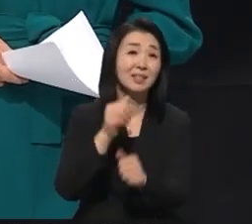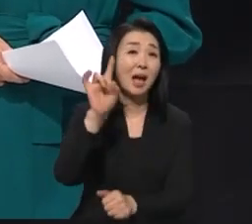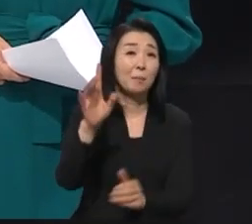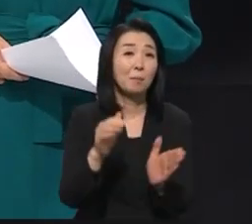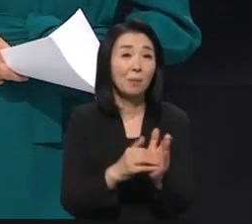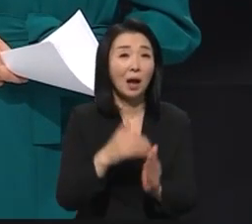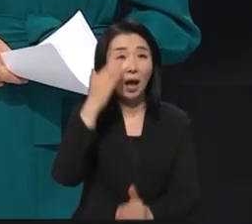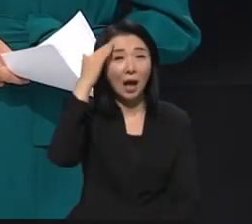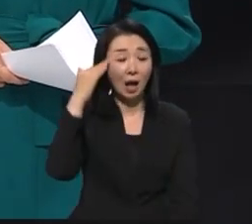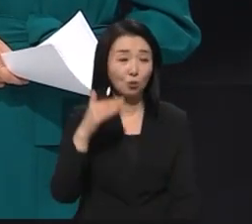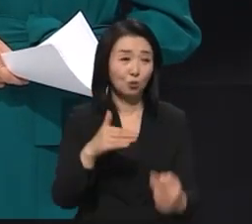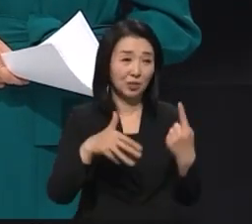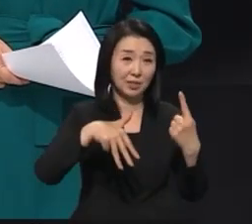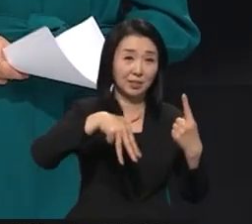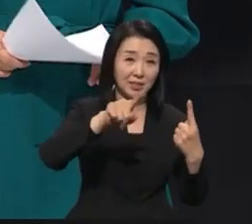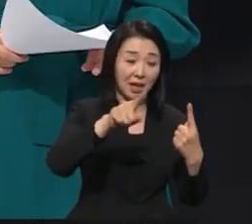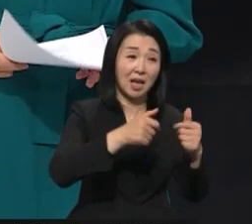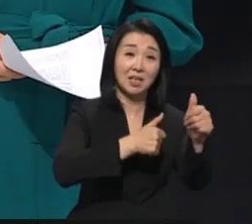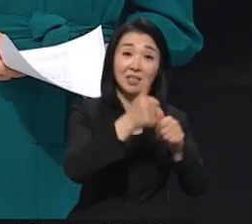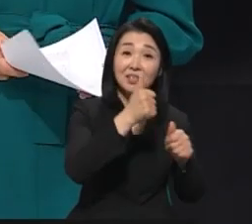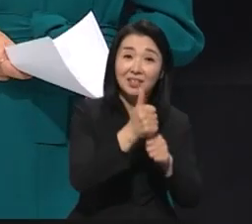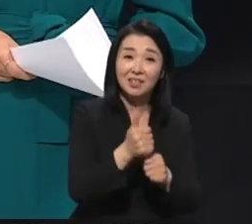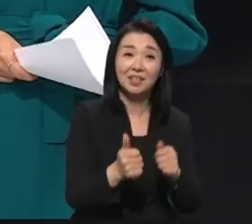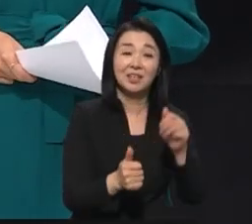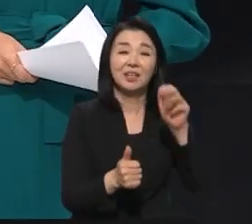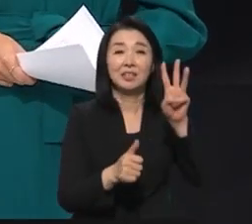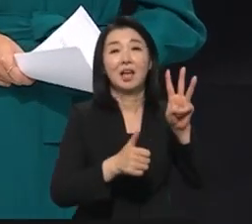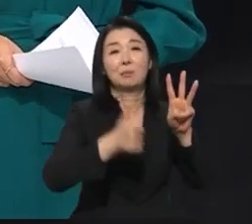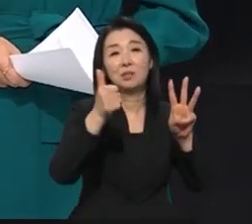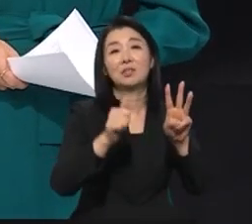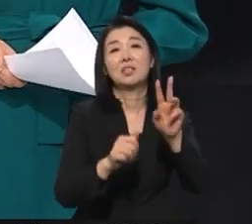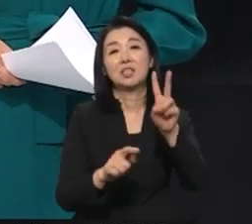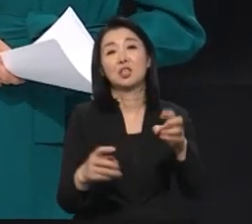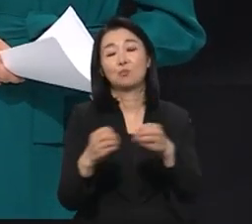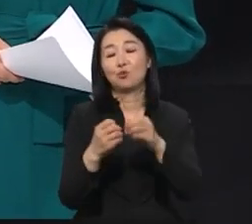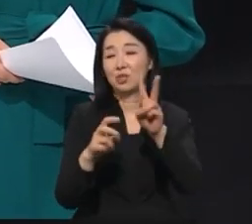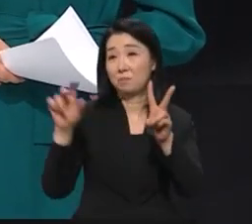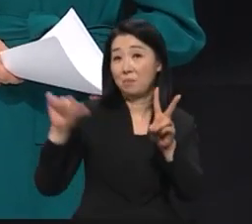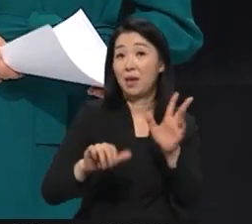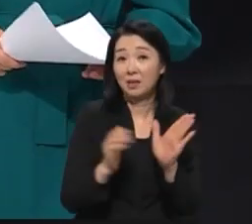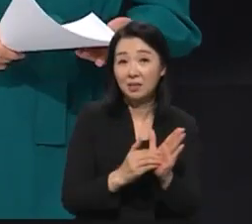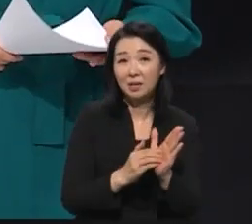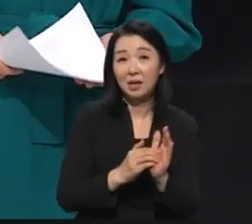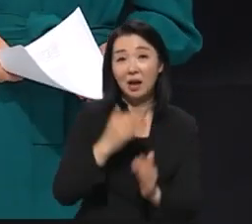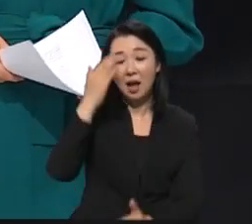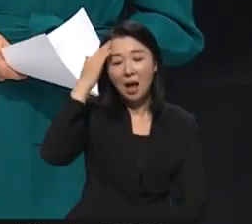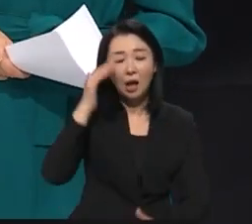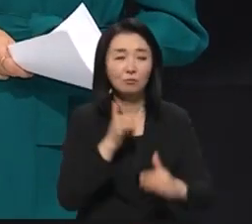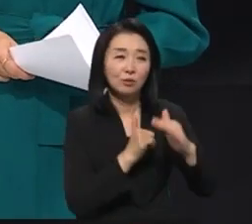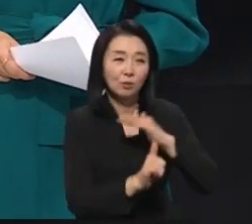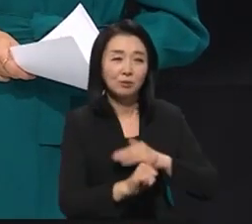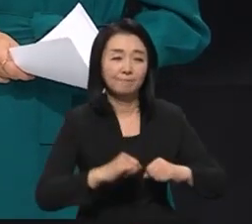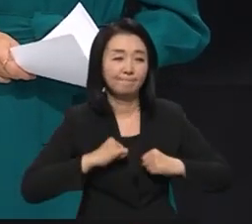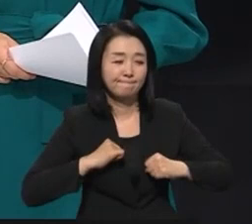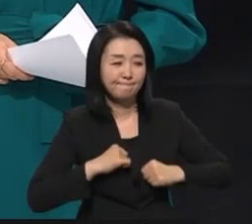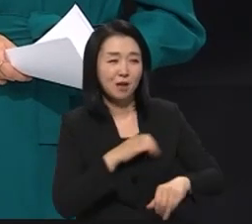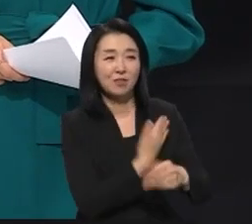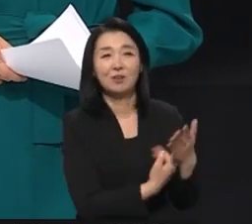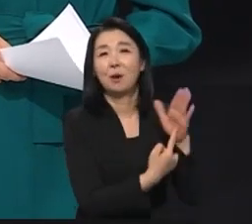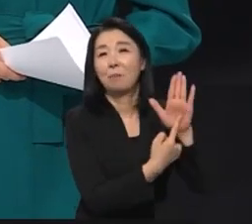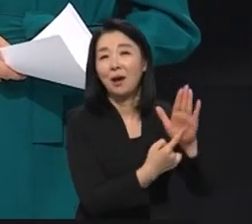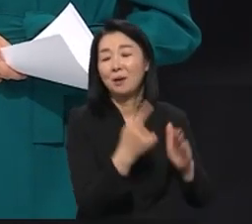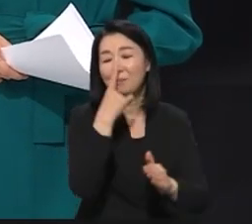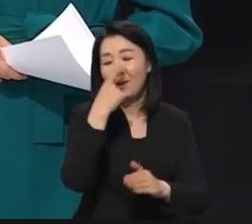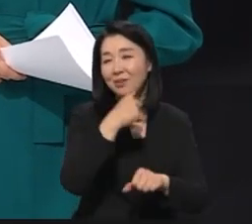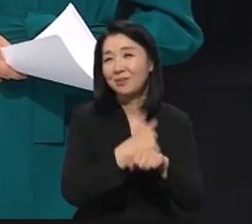반면 한국의 1차전 전적은 3승 2무 2패 우리 태극전사들이 마음껏 기량을 펼치면서